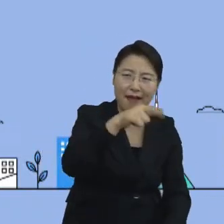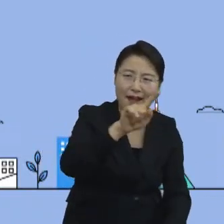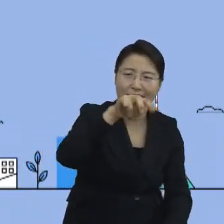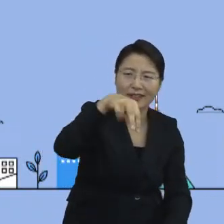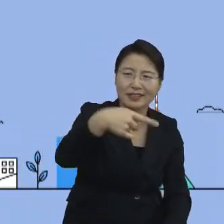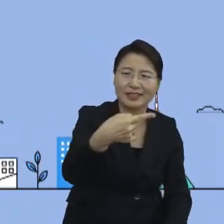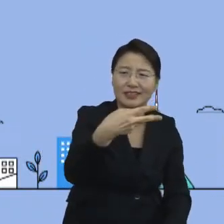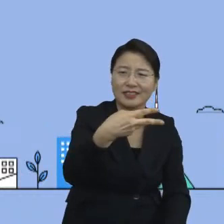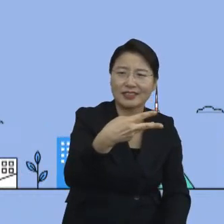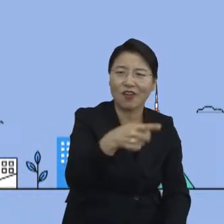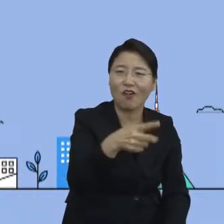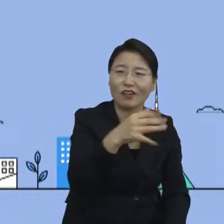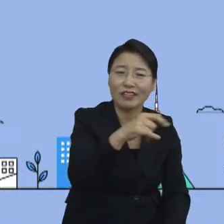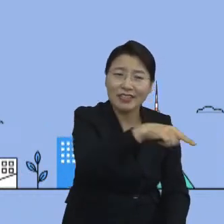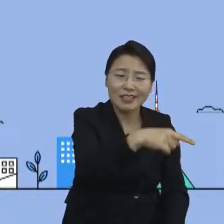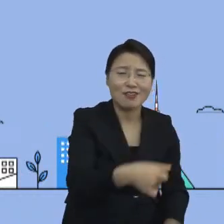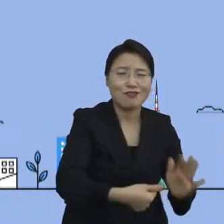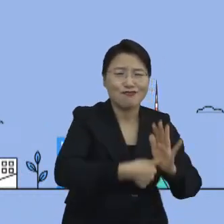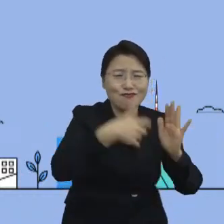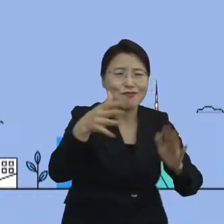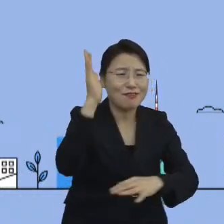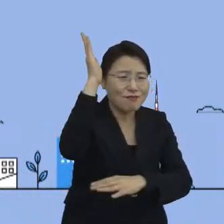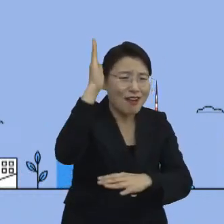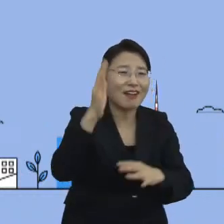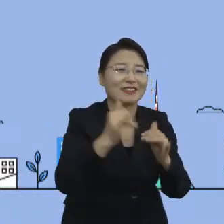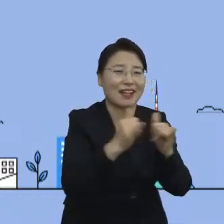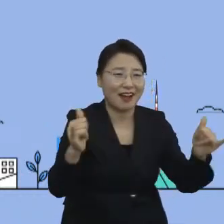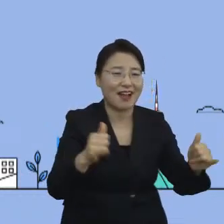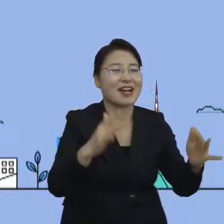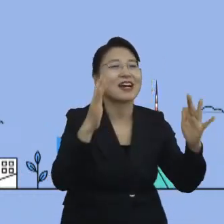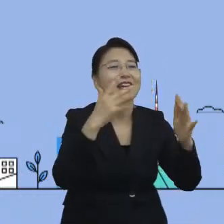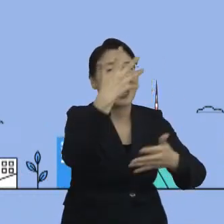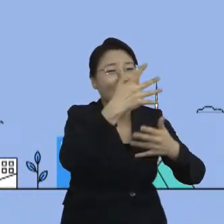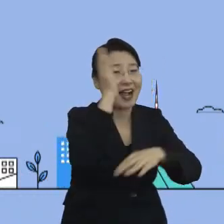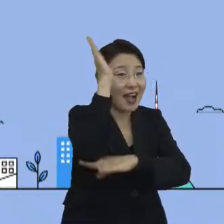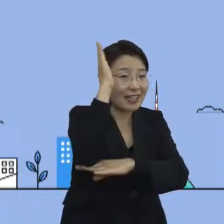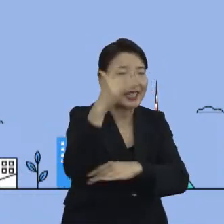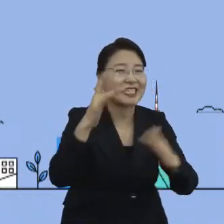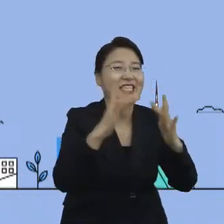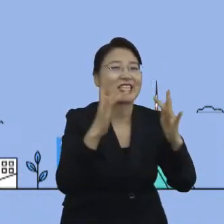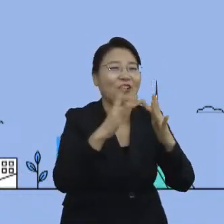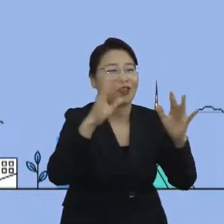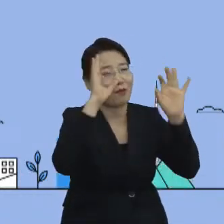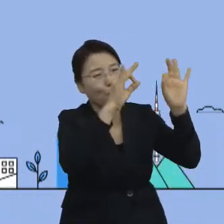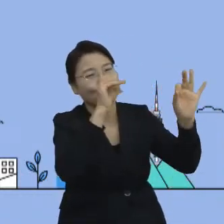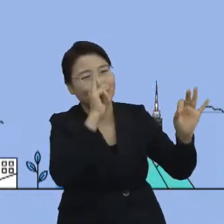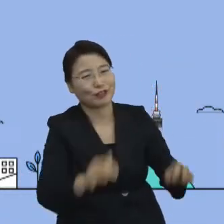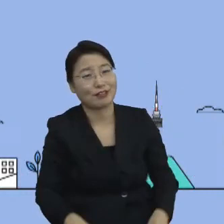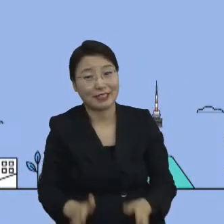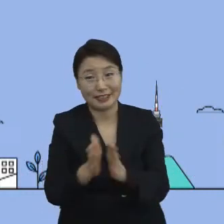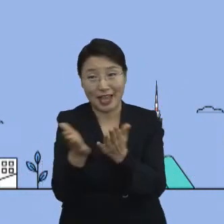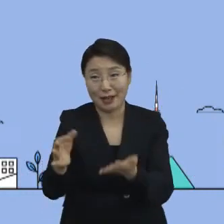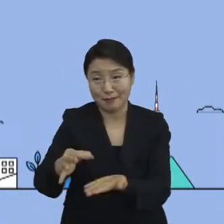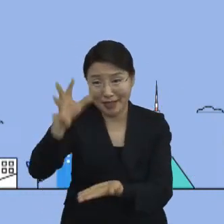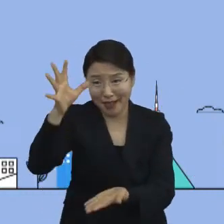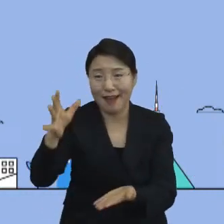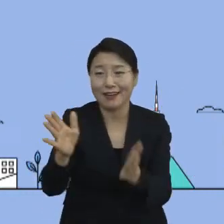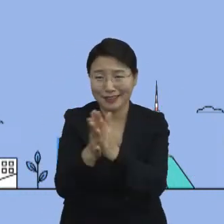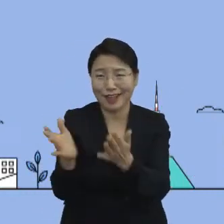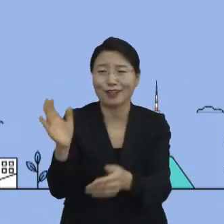많잖아요. 그런데 일타 강사 강의를 온라인으로 무료로 듣게 해준다. 교재비가 비싸서 못한다. 교재도